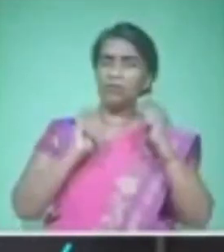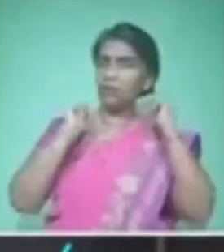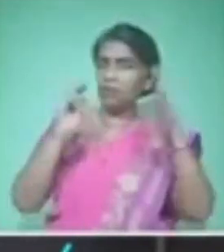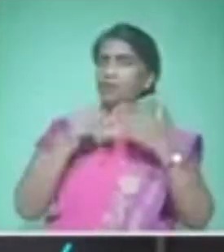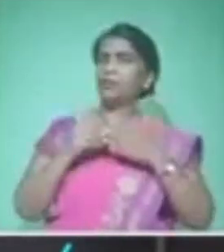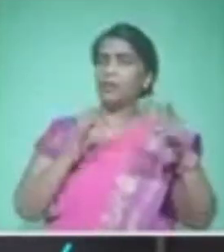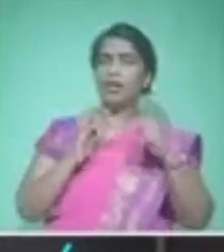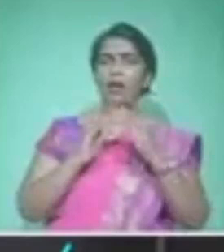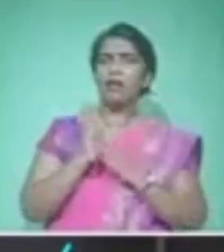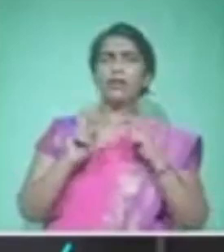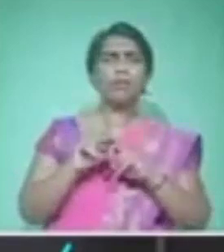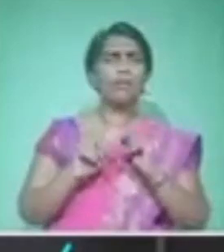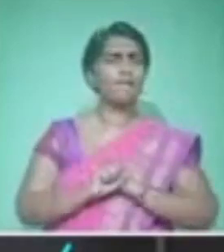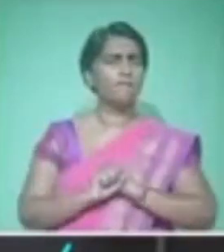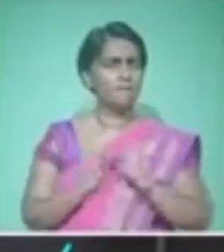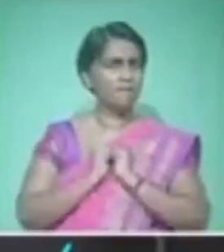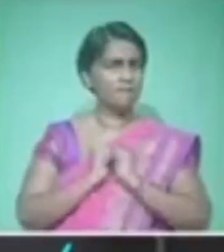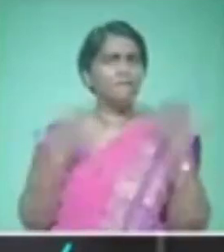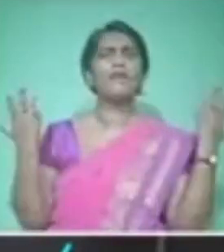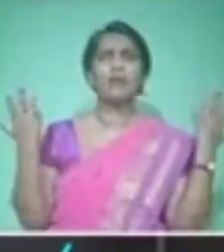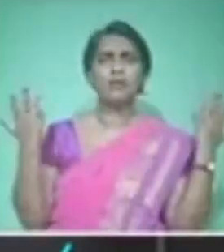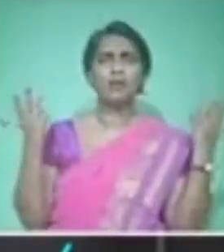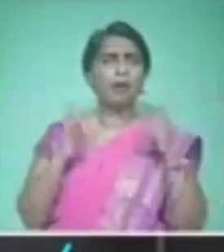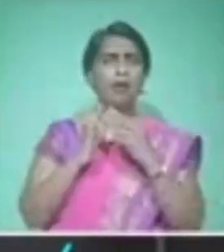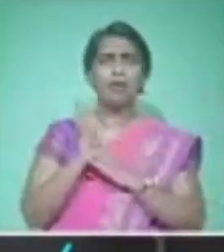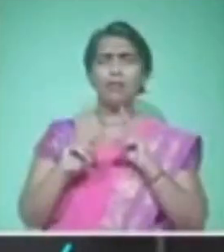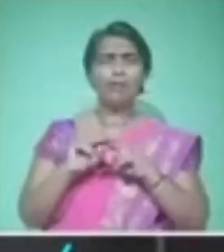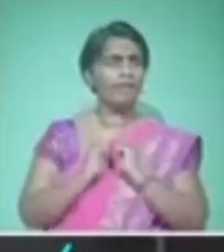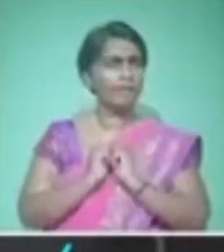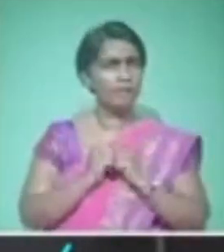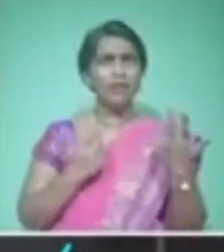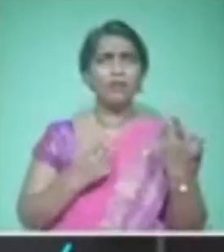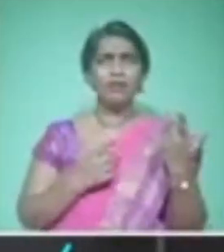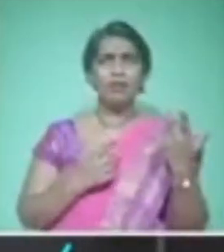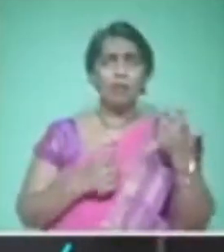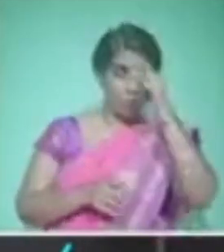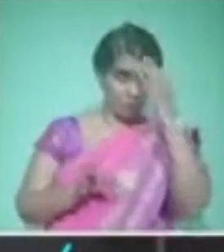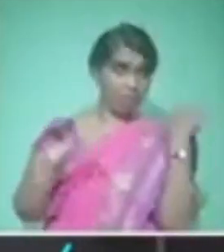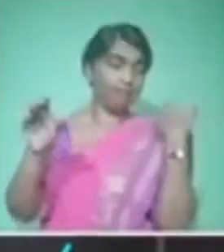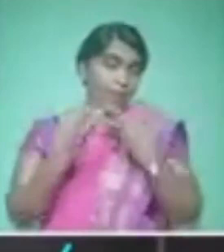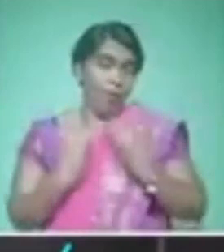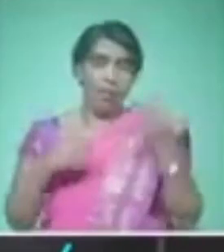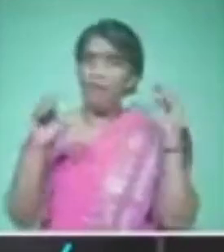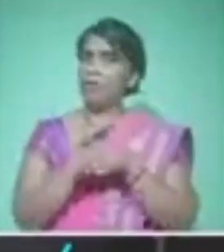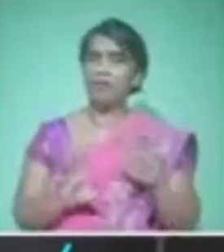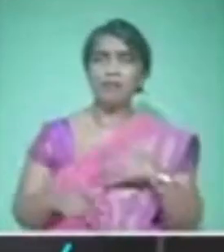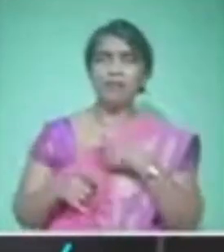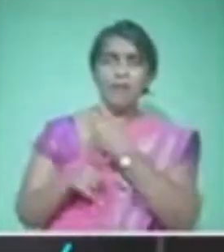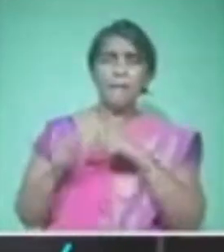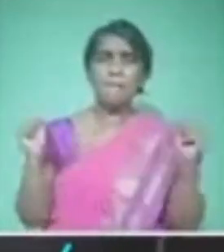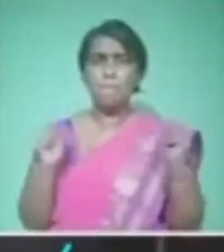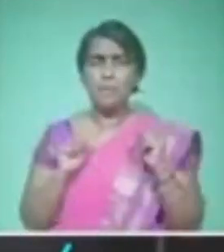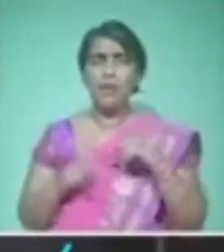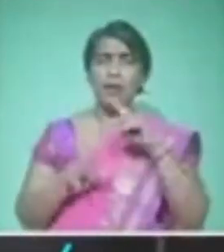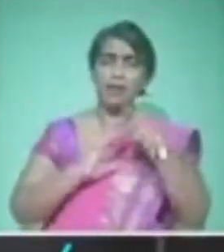යනවා නම් IMF එකක් ඕනේ නැහනේ. IMF එකක් ඕනේ නැහැ. උන් මෙහෙ පැනලා එන්නේ නැහැ. මේ මොකද්ද බිල් එක මවාගෙන රට නෙමෙයි